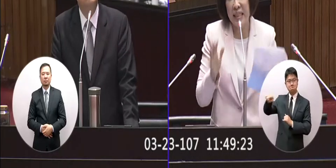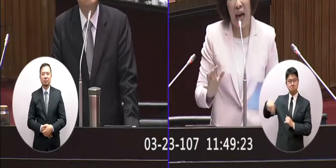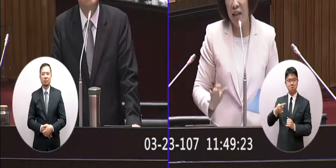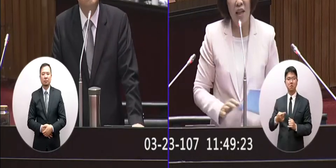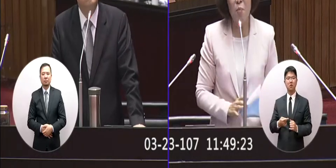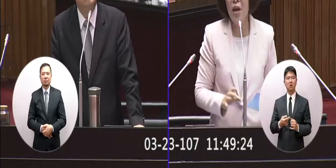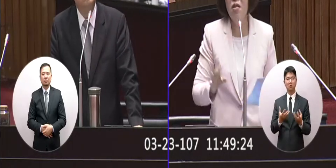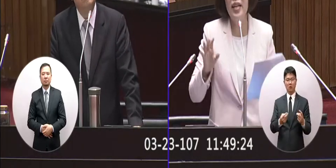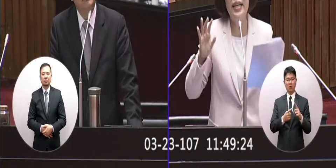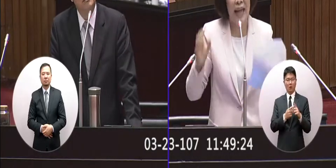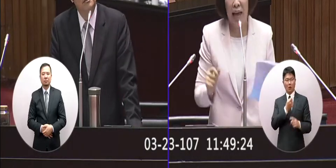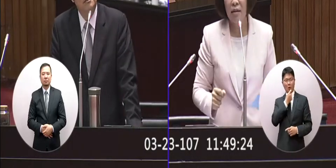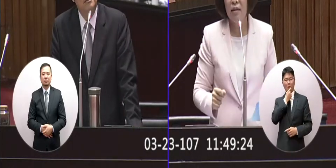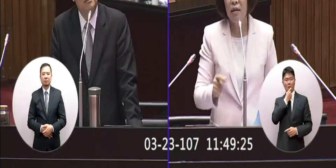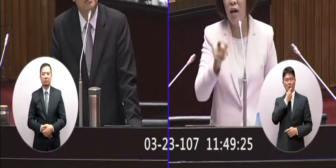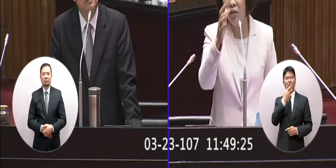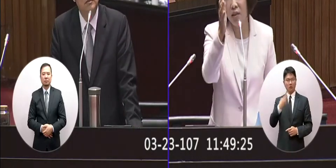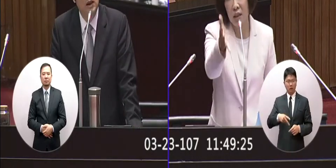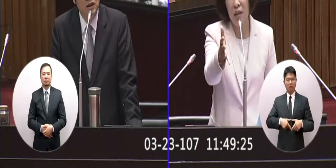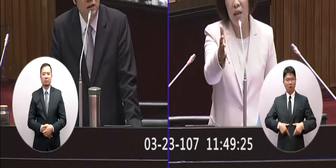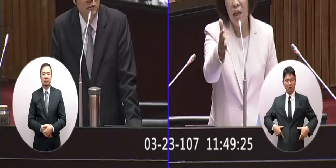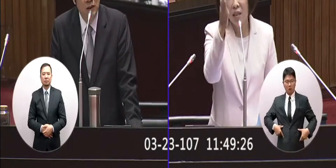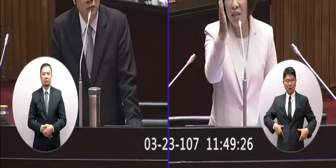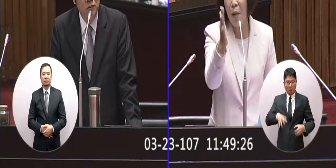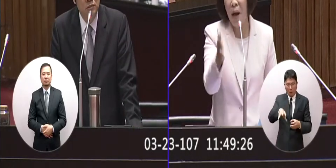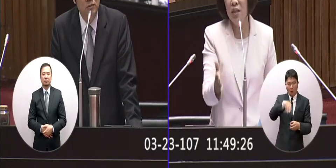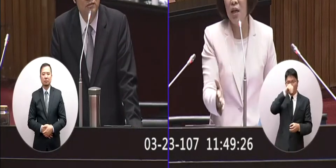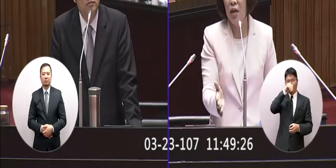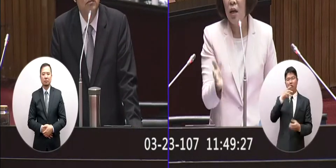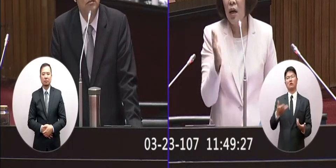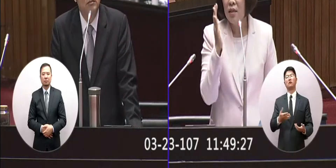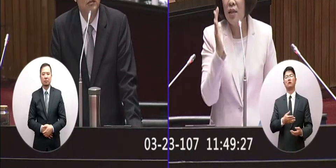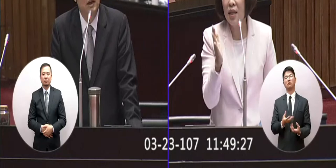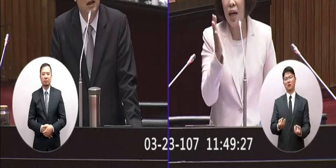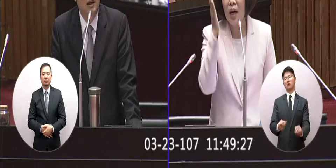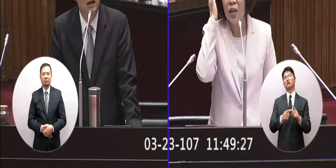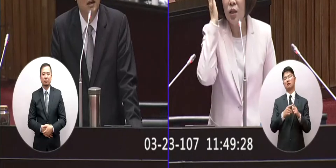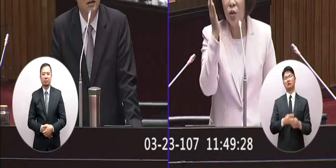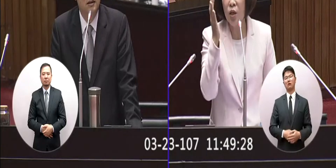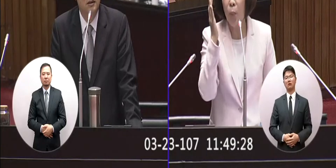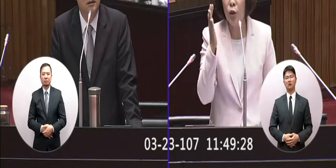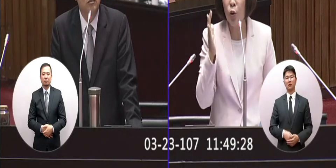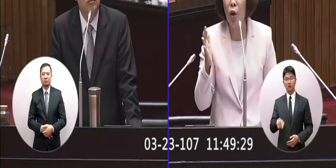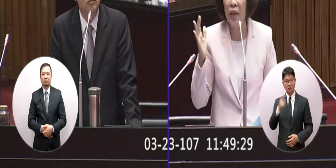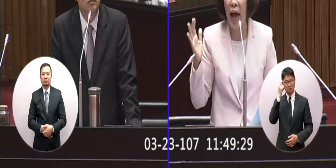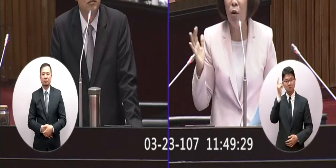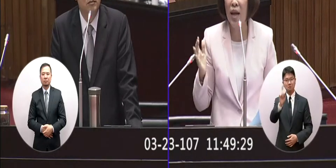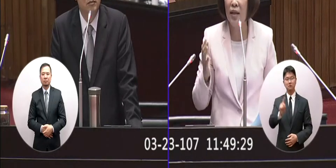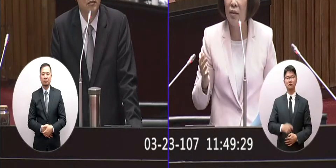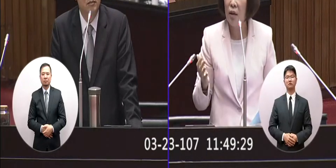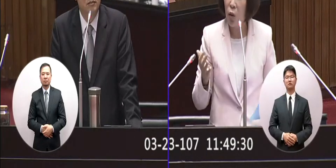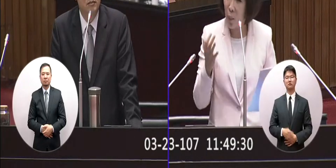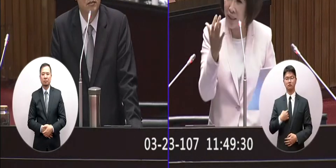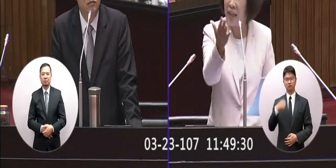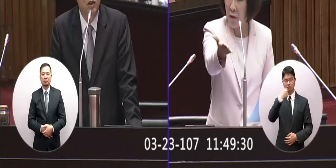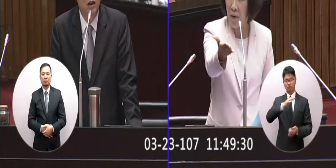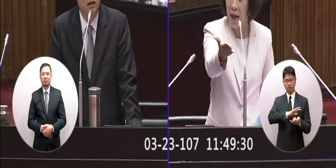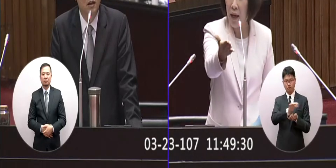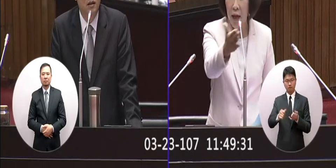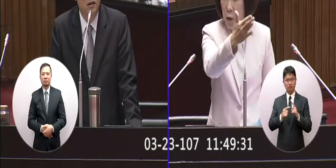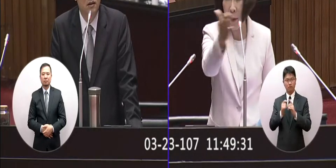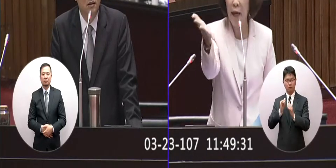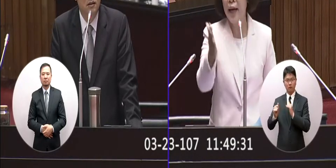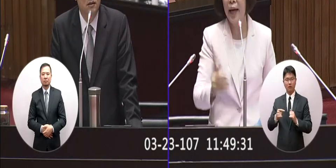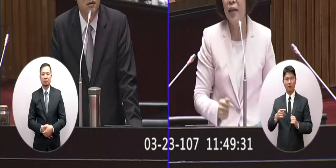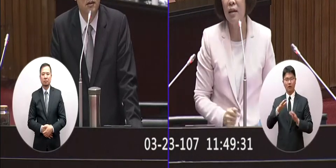有人想，也没有人敢要去吸，这代表着这个就是我们所有台湾人，我们现在